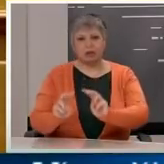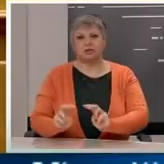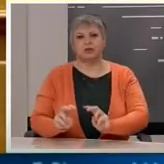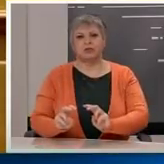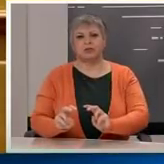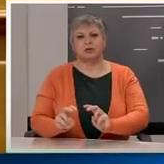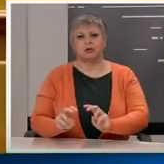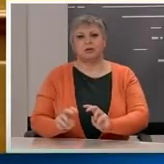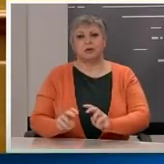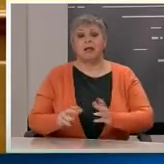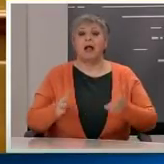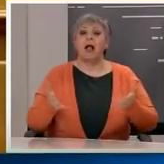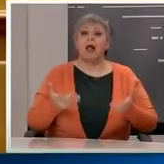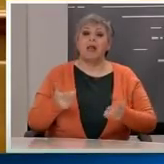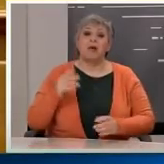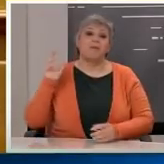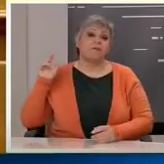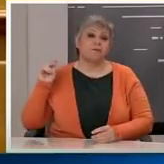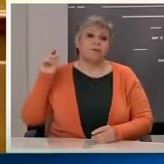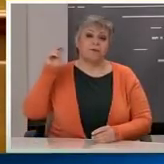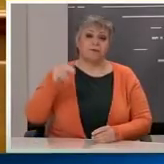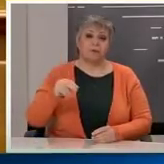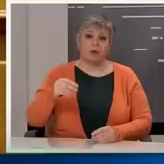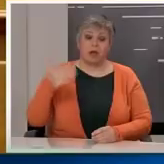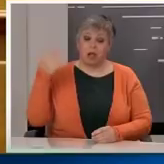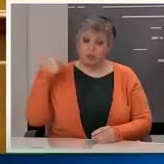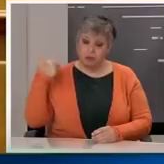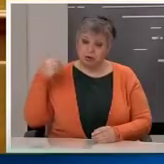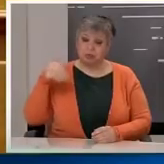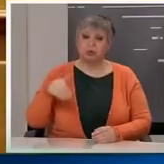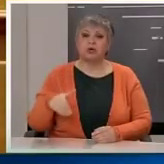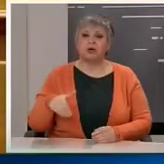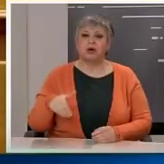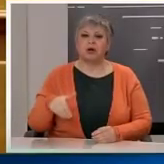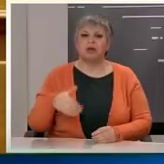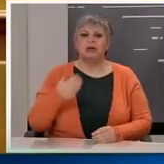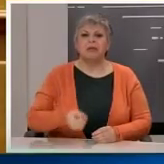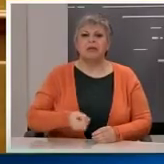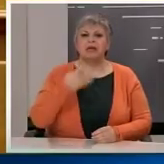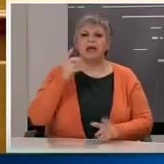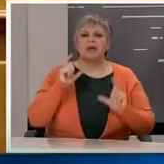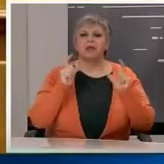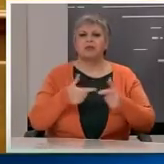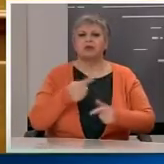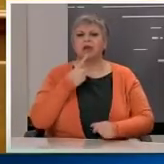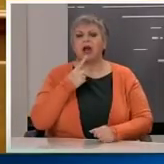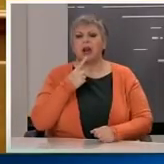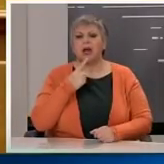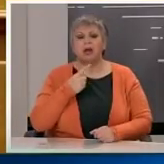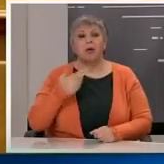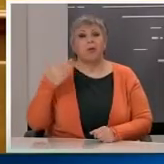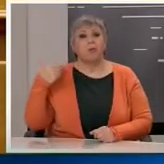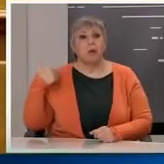και εσείς τα ίδια κάνετε. Αυτό μας είπε χοντρικά με την πρότασή της. Νομίζω